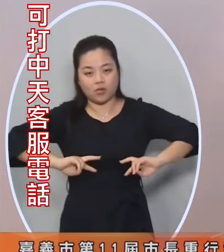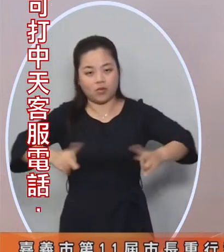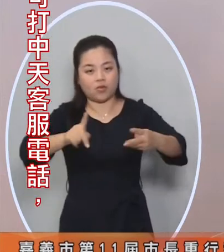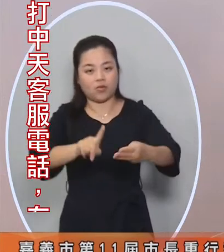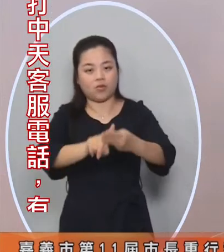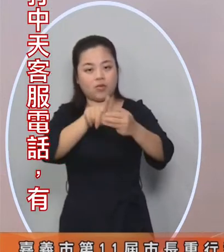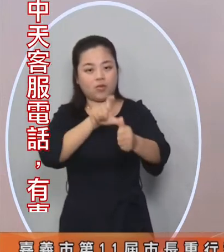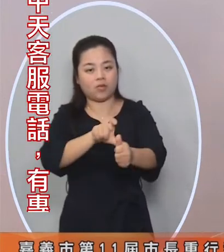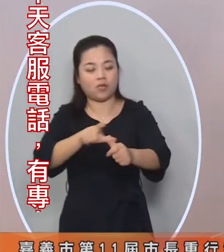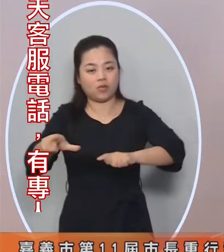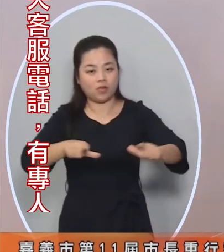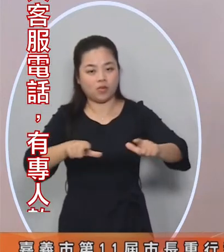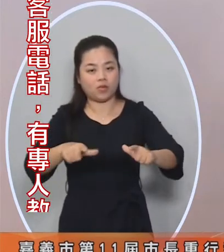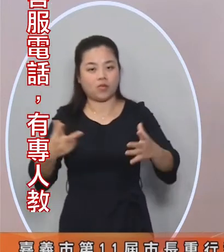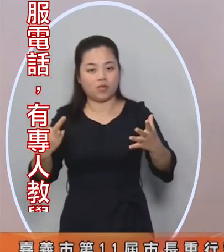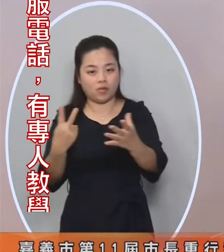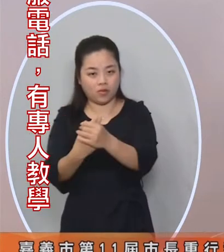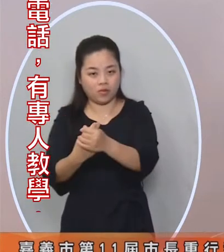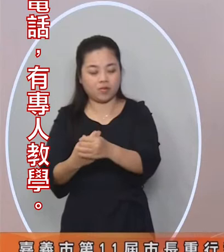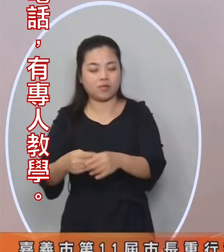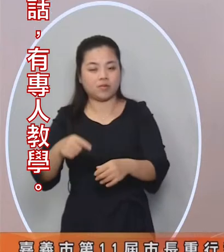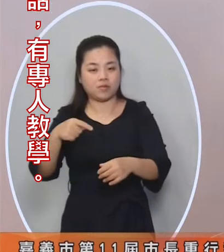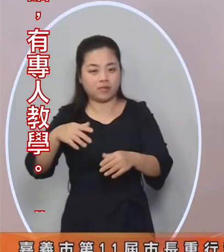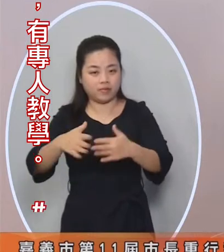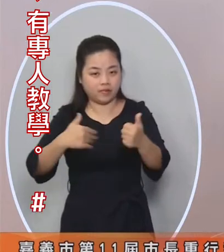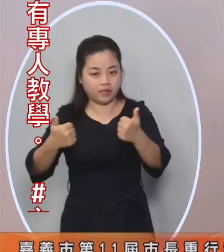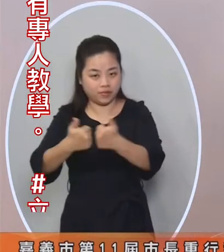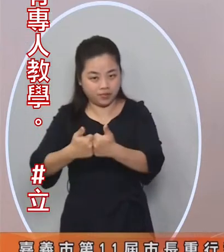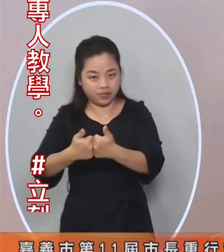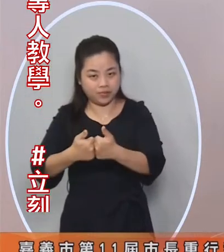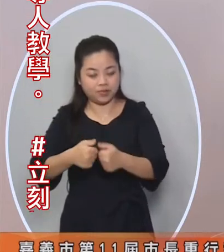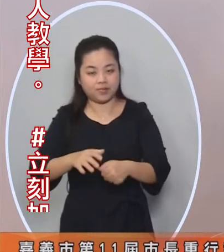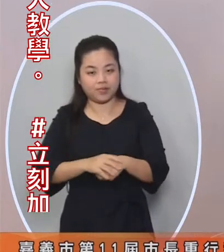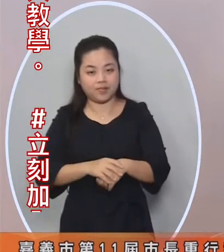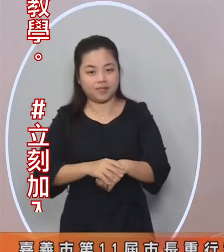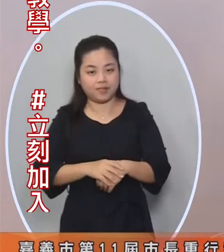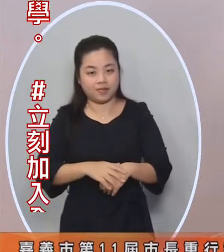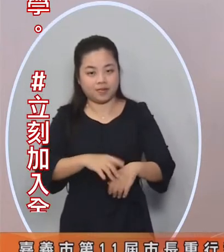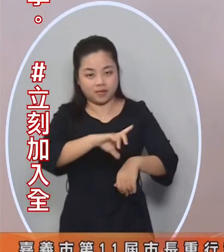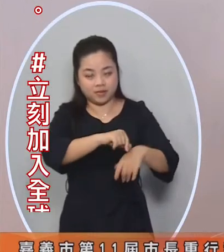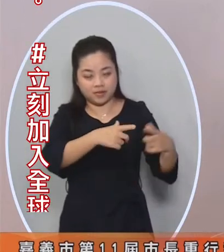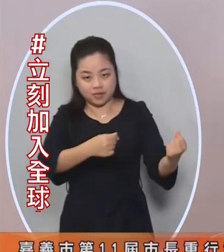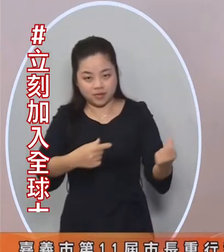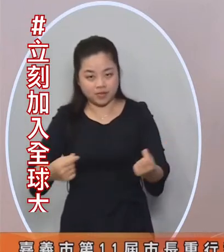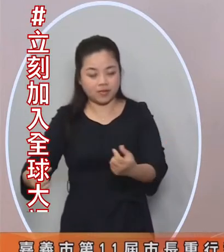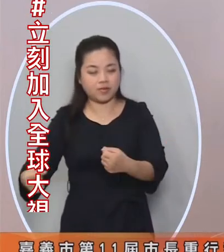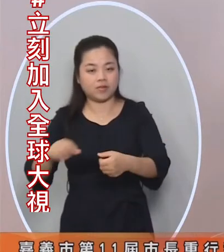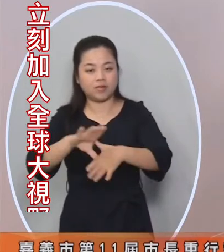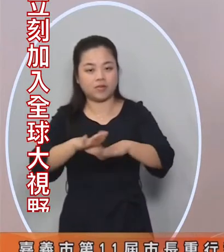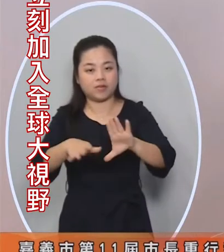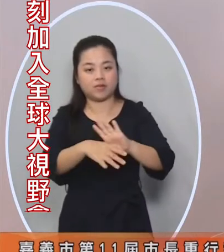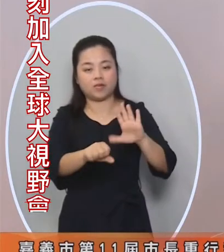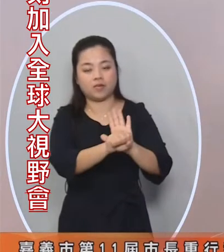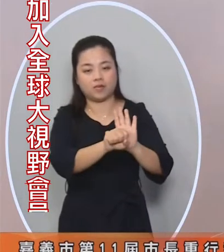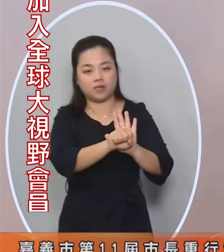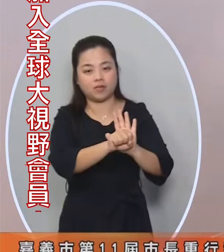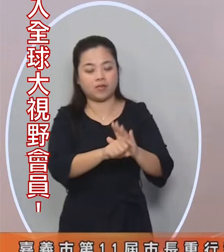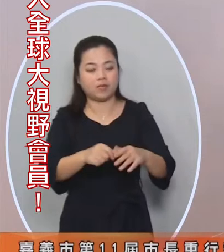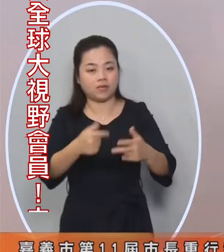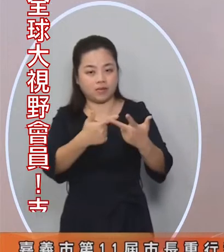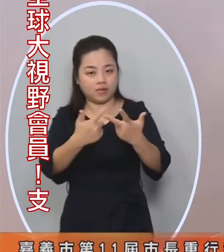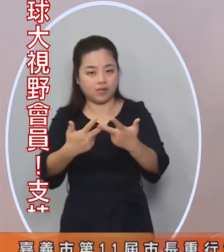题公园，结合本市各式协会产业，定期举办特色文化展、全市假日市